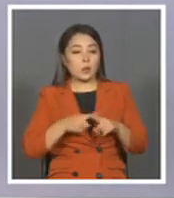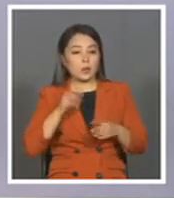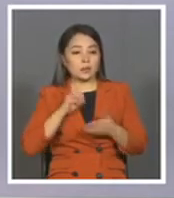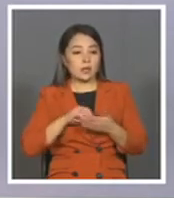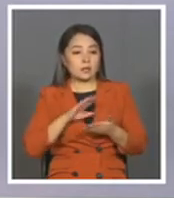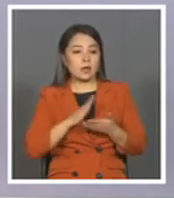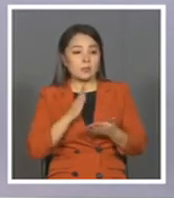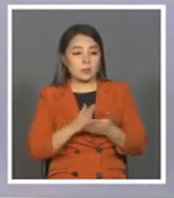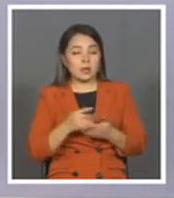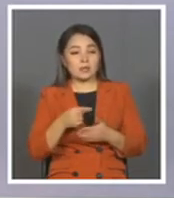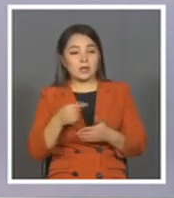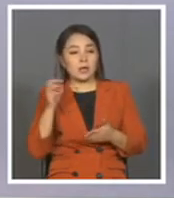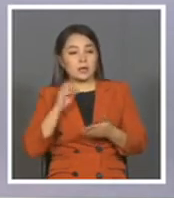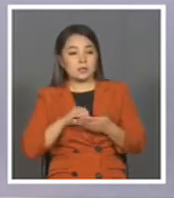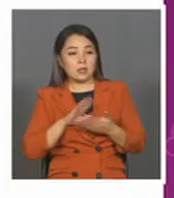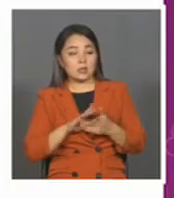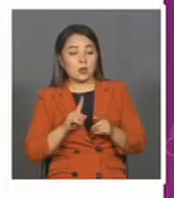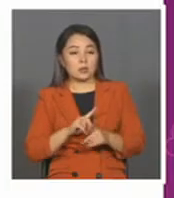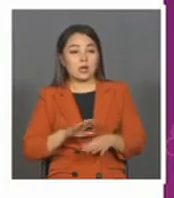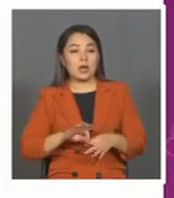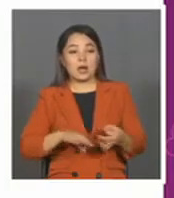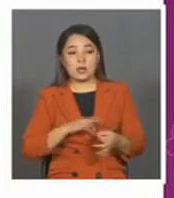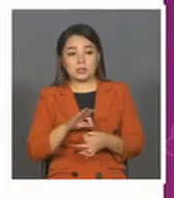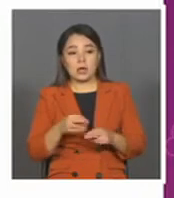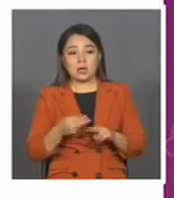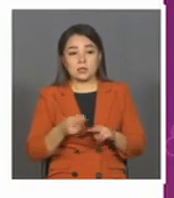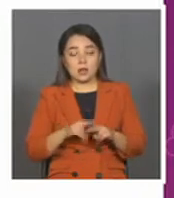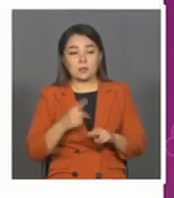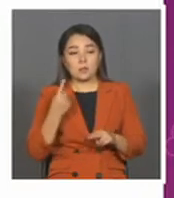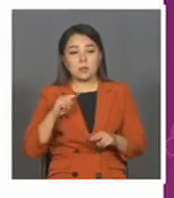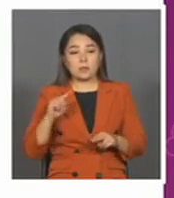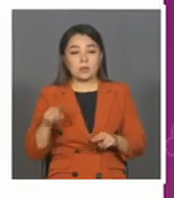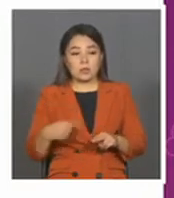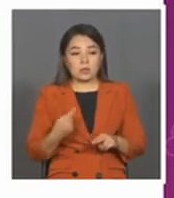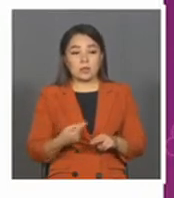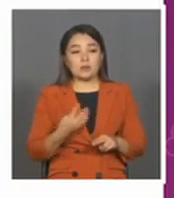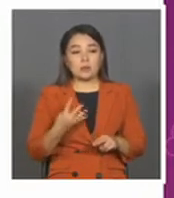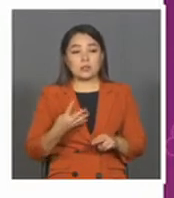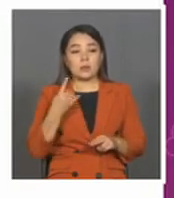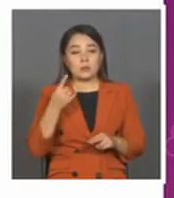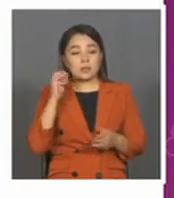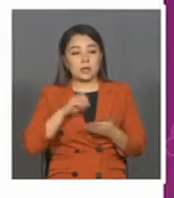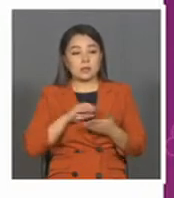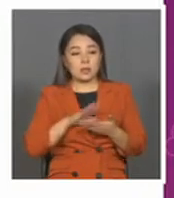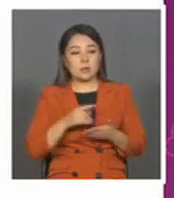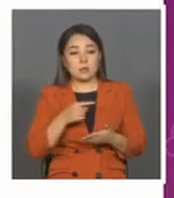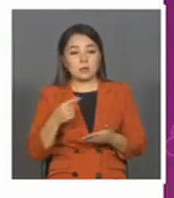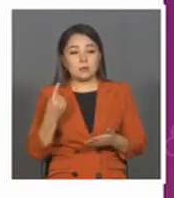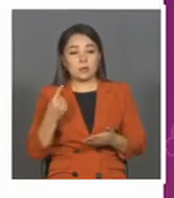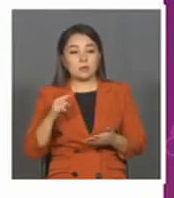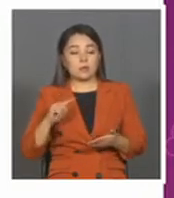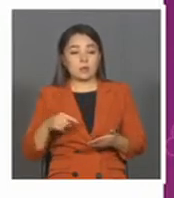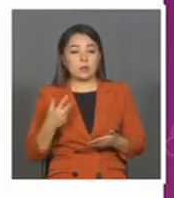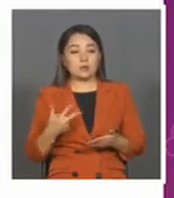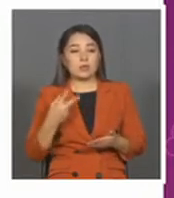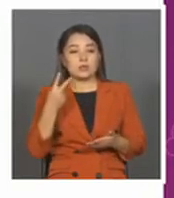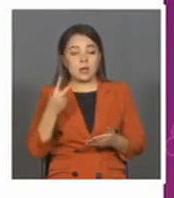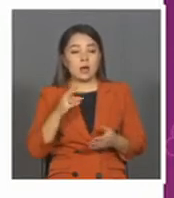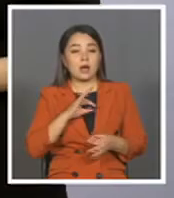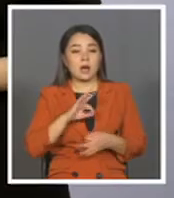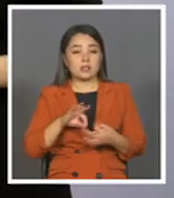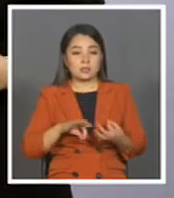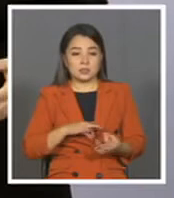кез келген теріс саннан артық. Демек, 1 бүтін 4-тен 1 саны, минус 1 бүтін 3-тен 2 саннан артық болады